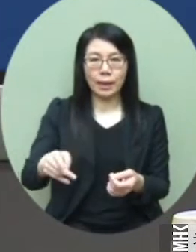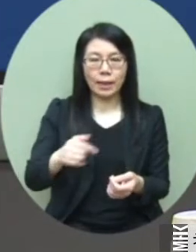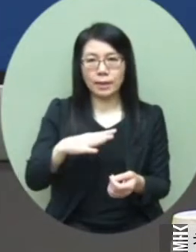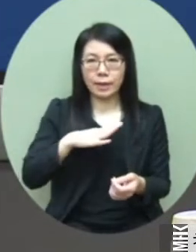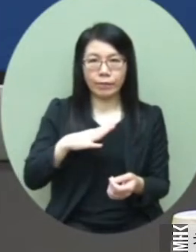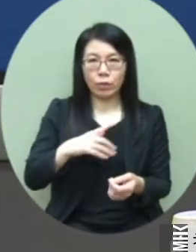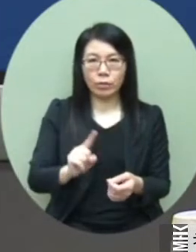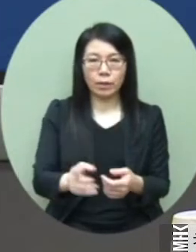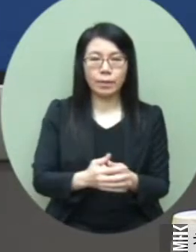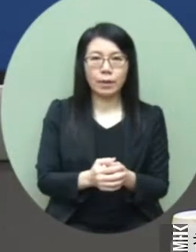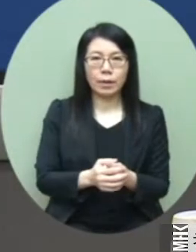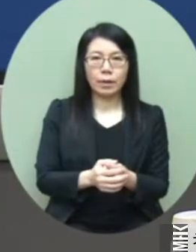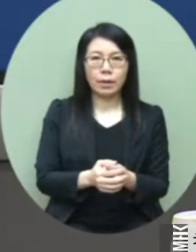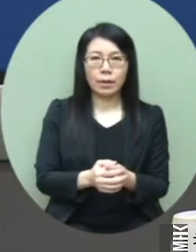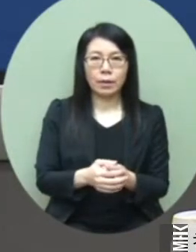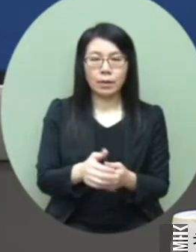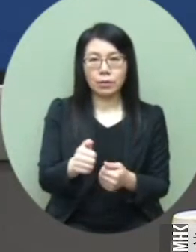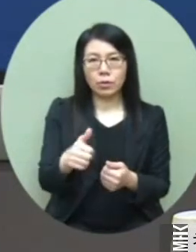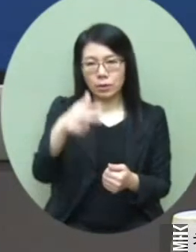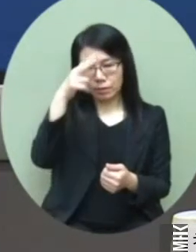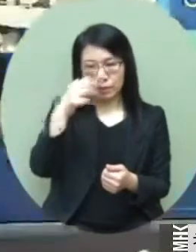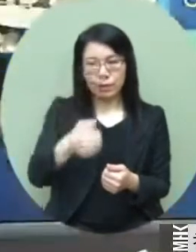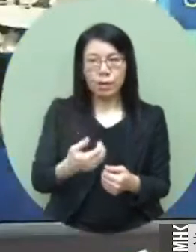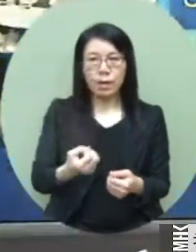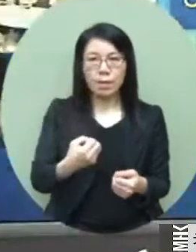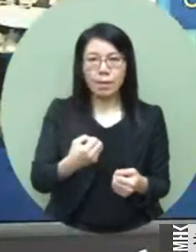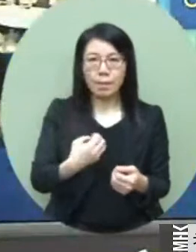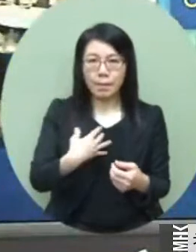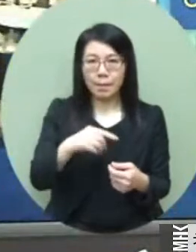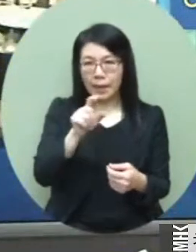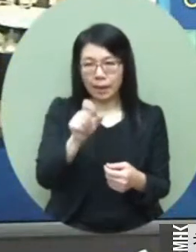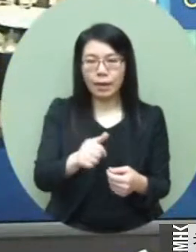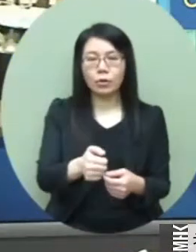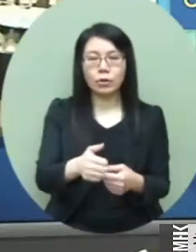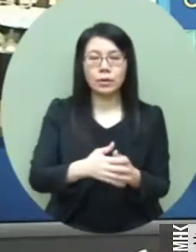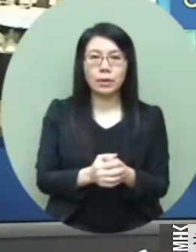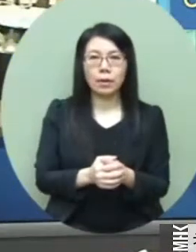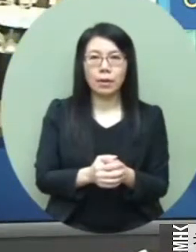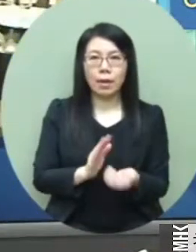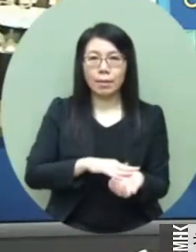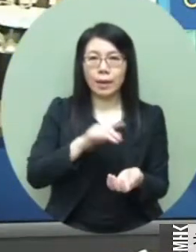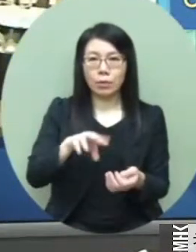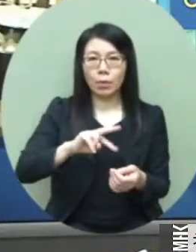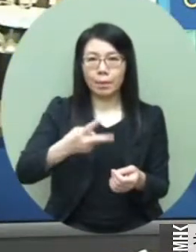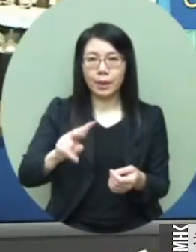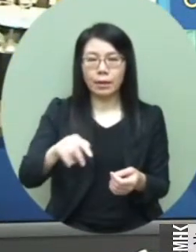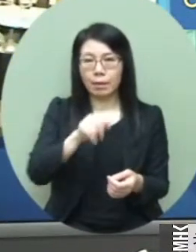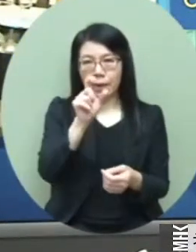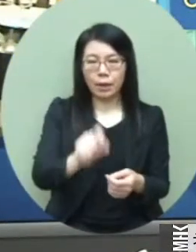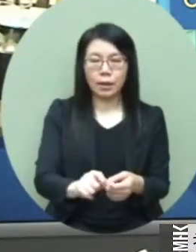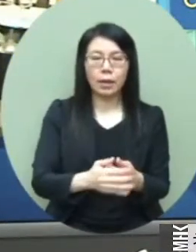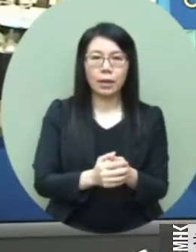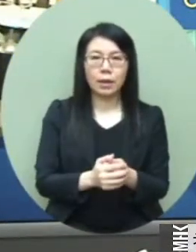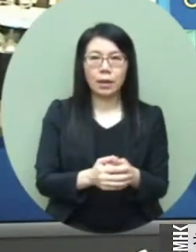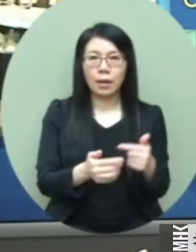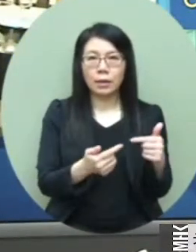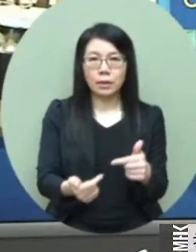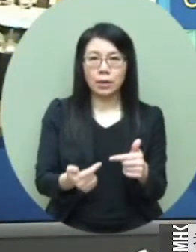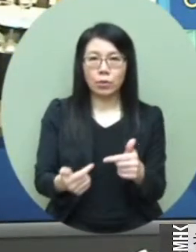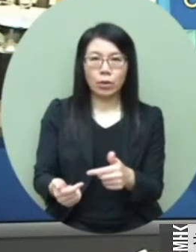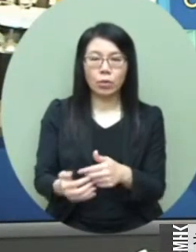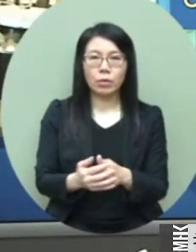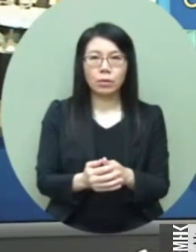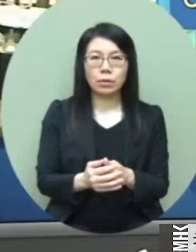官，谢谢您的问题。病毒的变种的问题，当然我们就是一级尤其